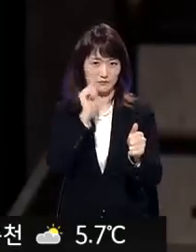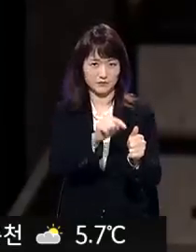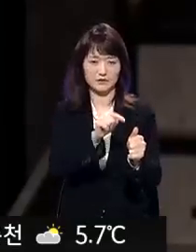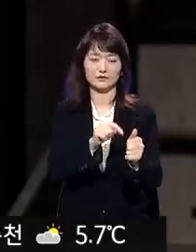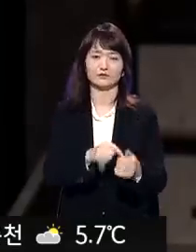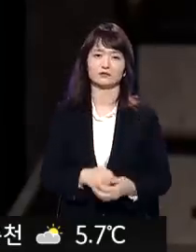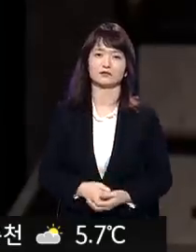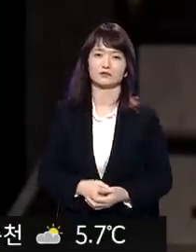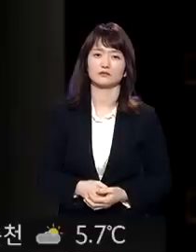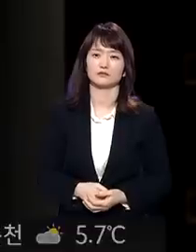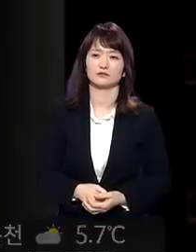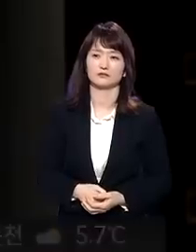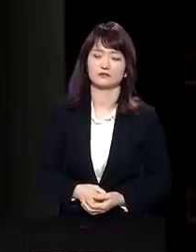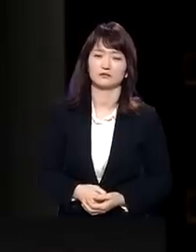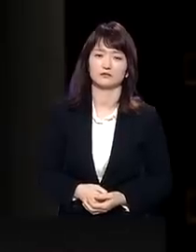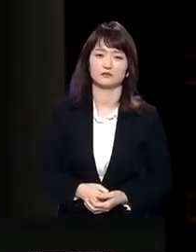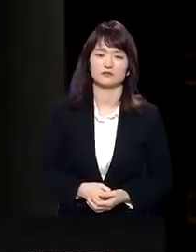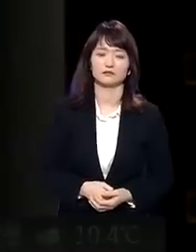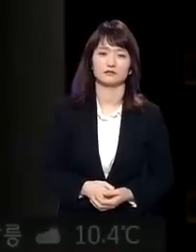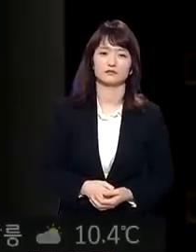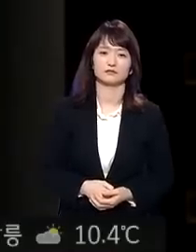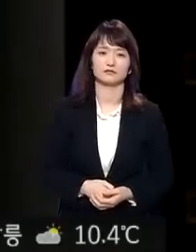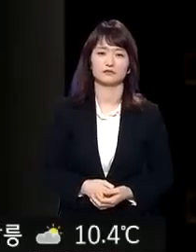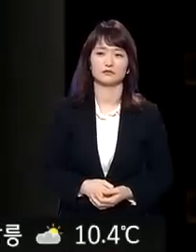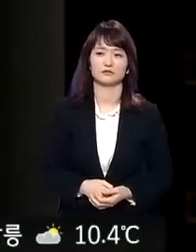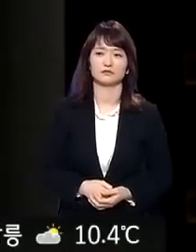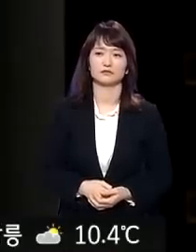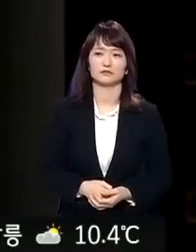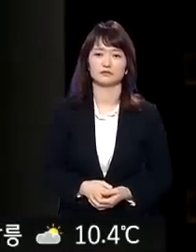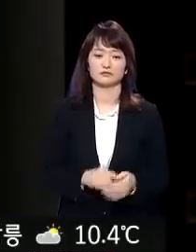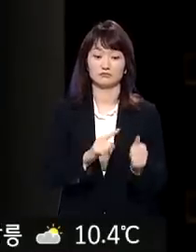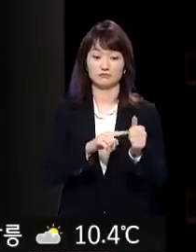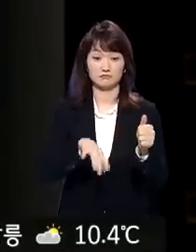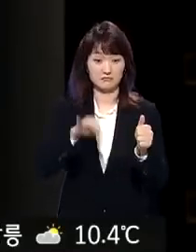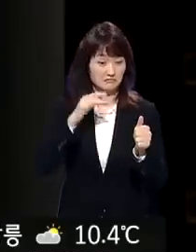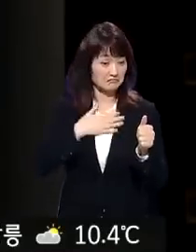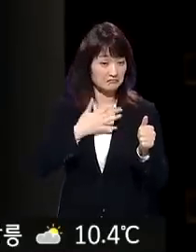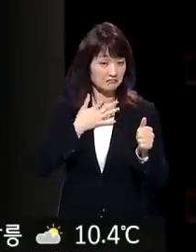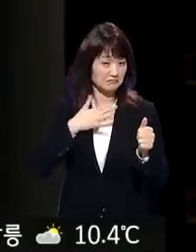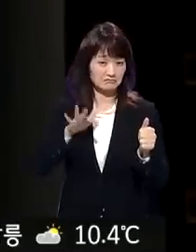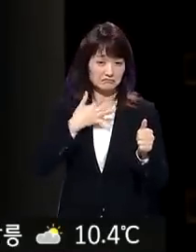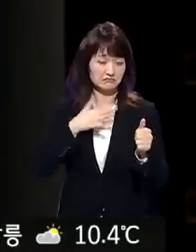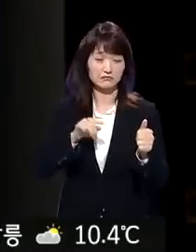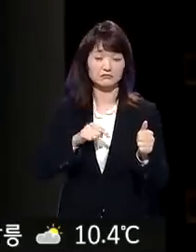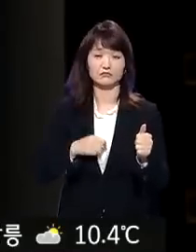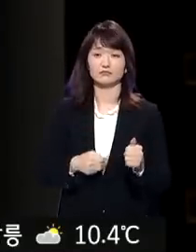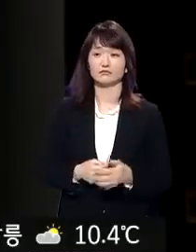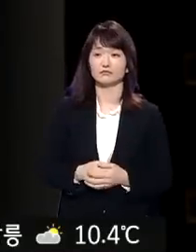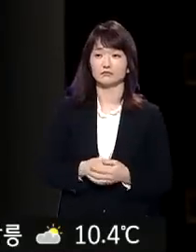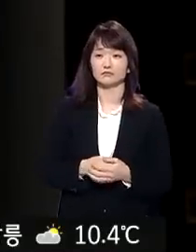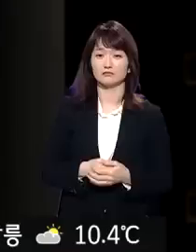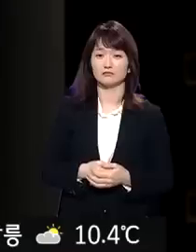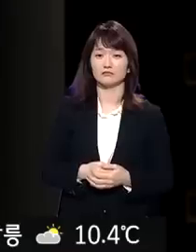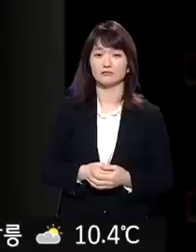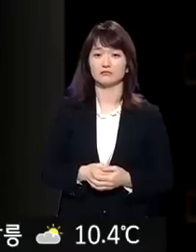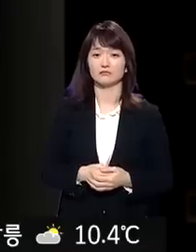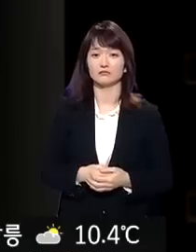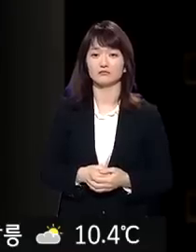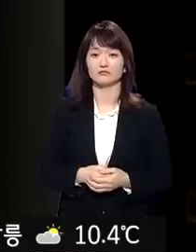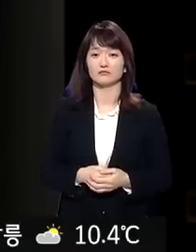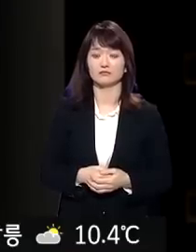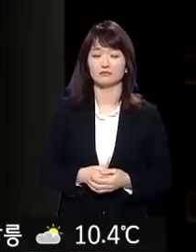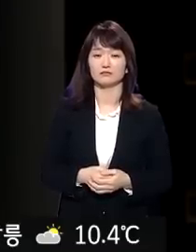말씀드리겠습니다. 아, 처음엔 말이죠, 뭐 내가 한 짓이 아니면 뭐 당연하겠죠. 내가 한 짓이 아니다 하면서 혐의를 부인했다면서요.